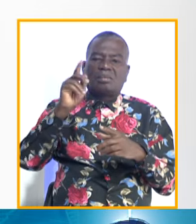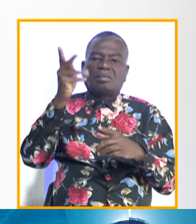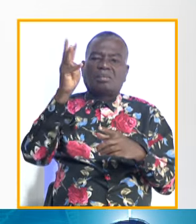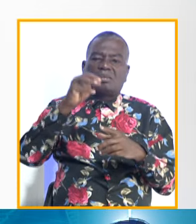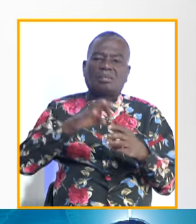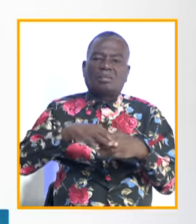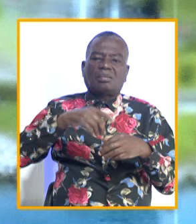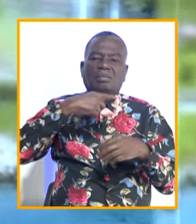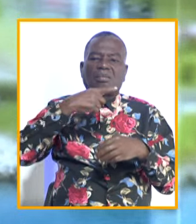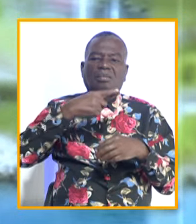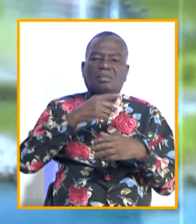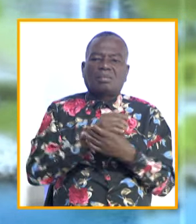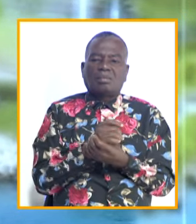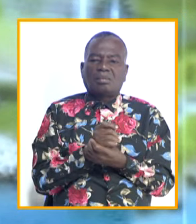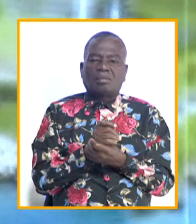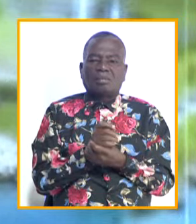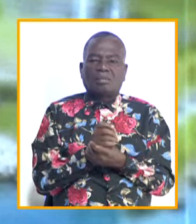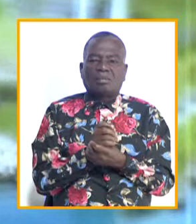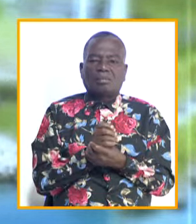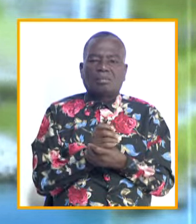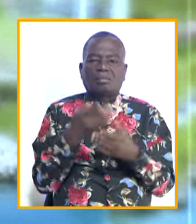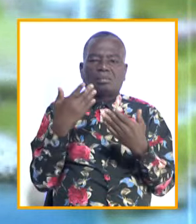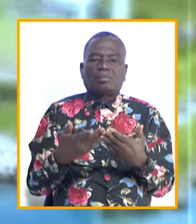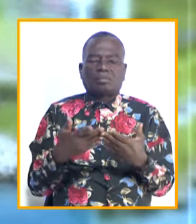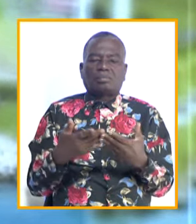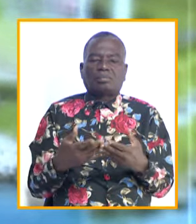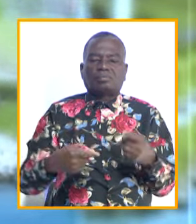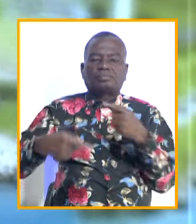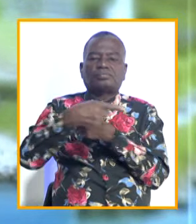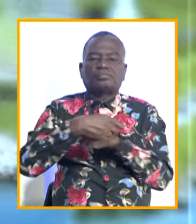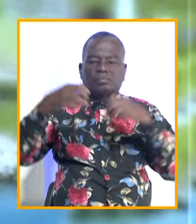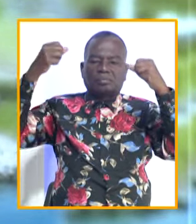de Conakry. À présent, le journal du sport.